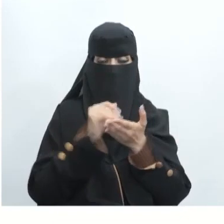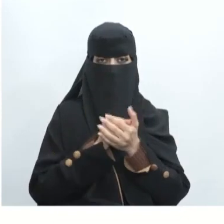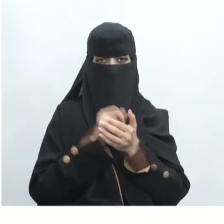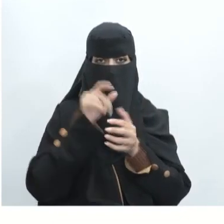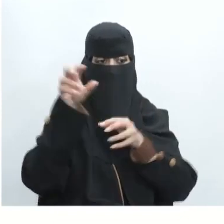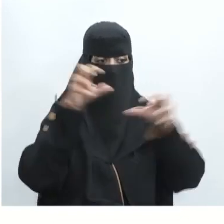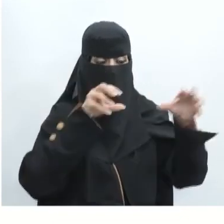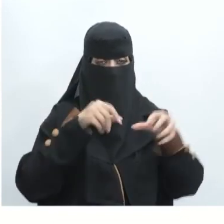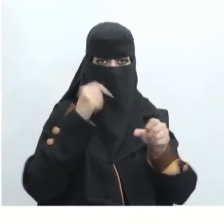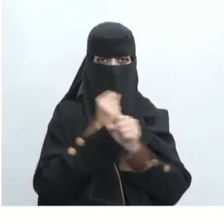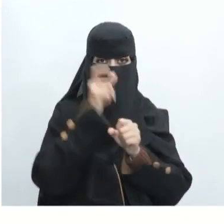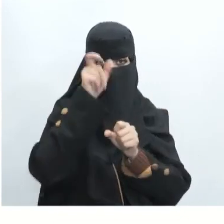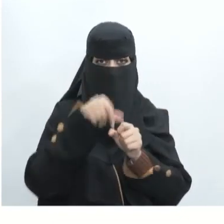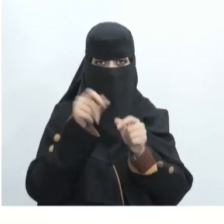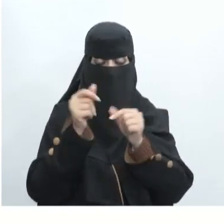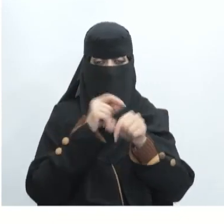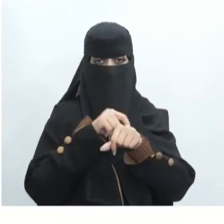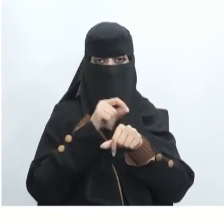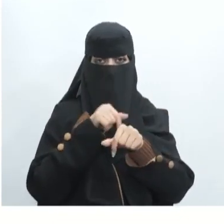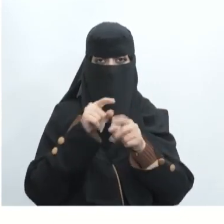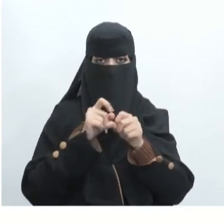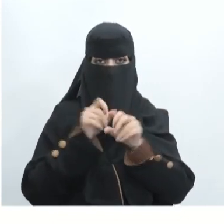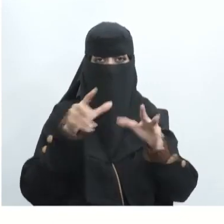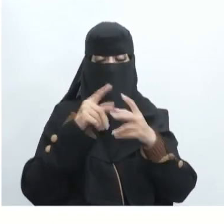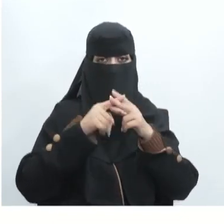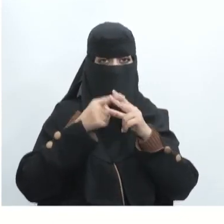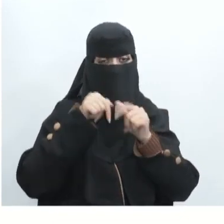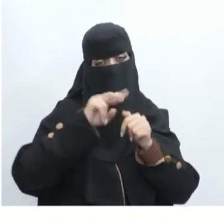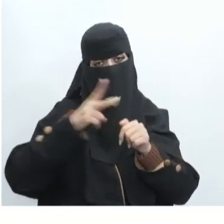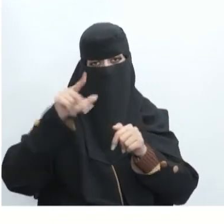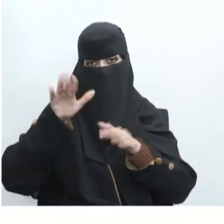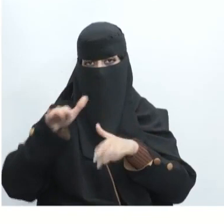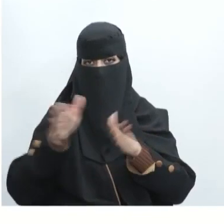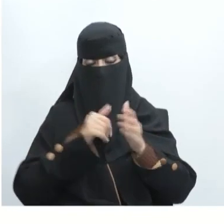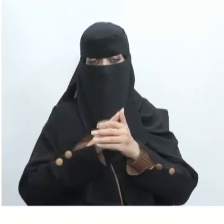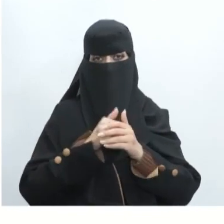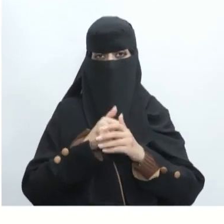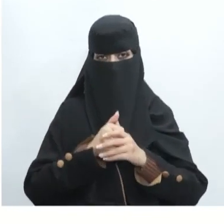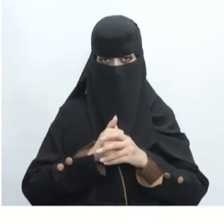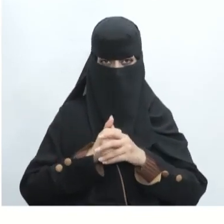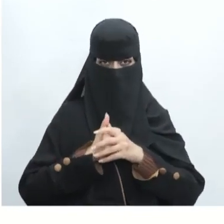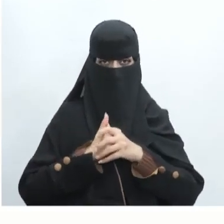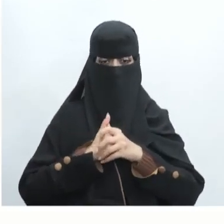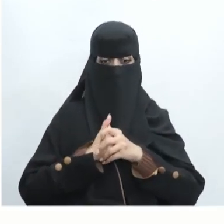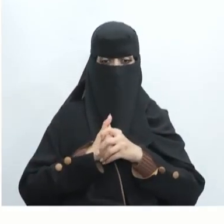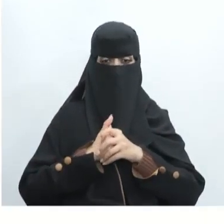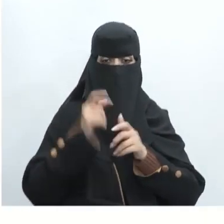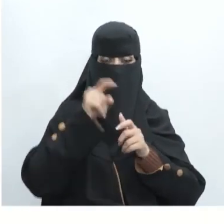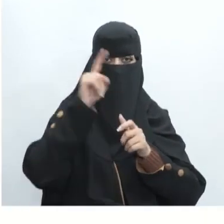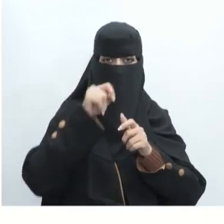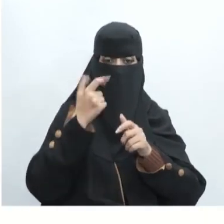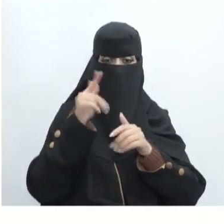التوزيع السكاني وبشريه كان انتشار صناعه وغيرها ابنائي وبناتي الطلاب السؤال